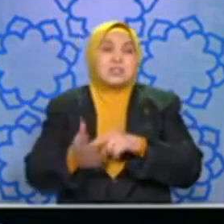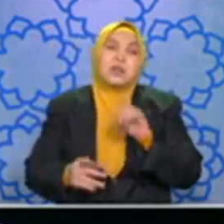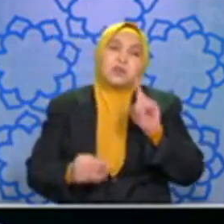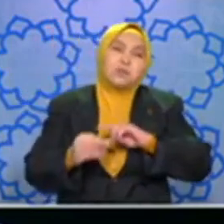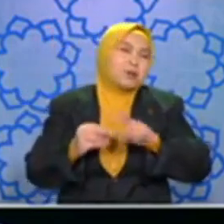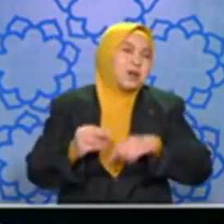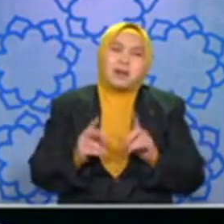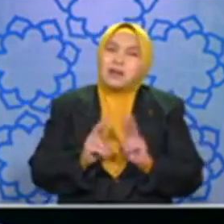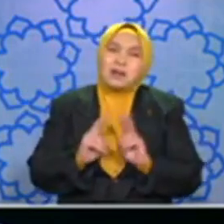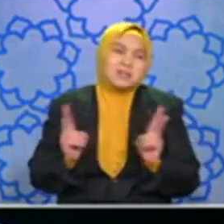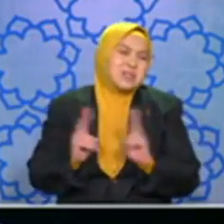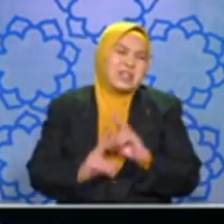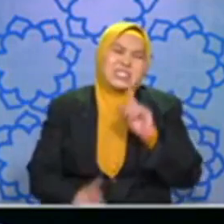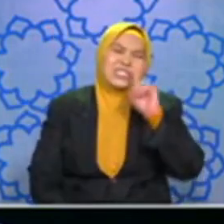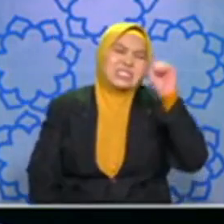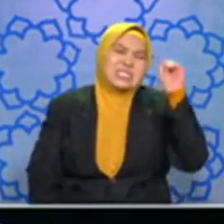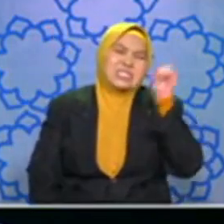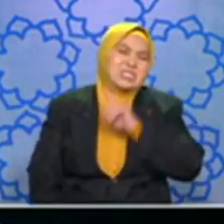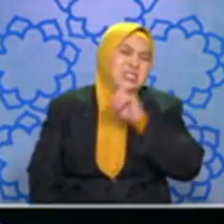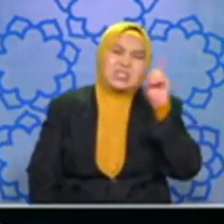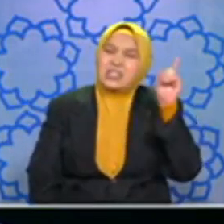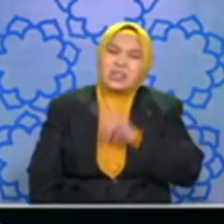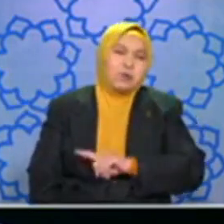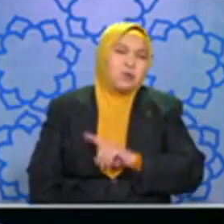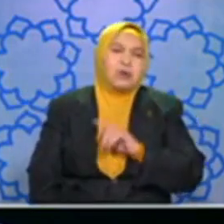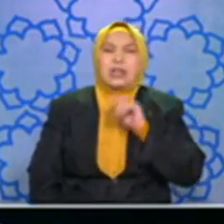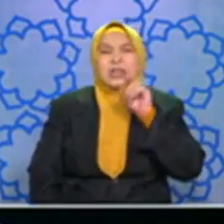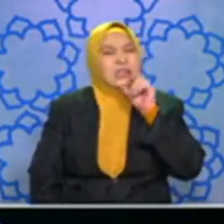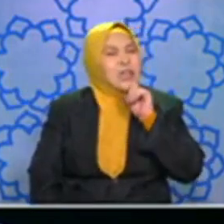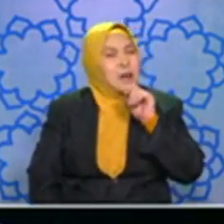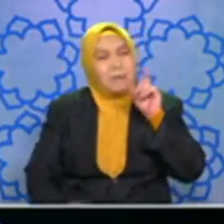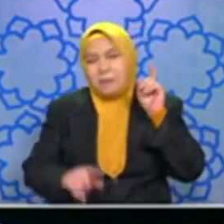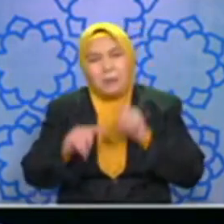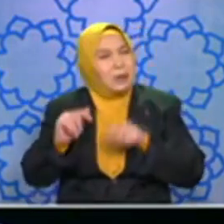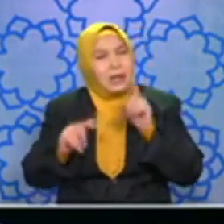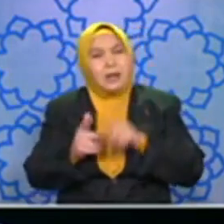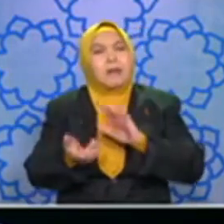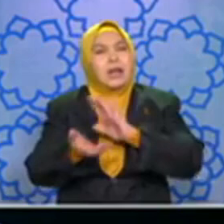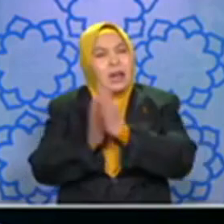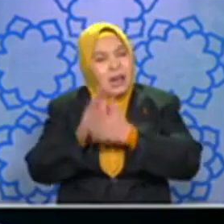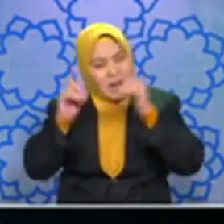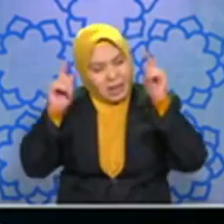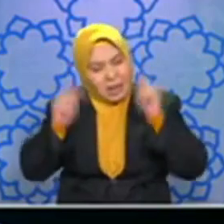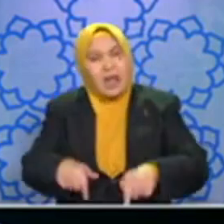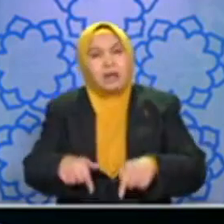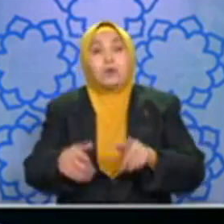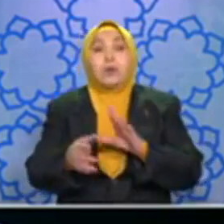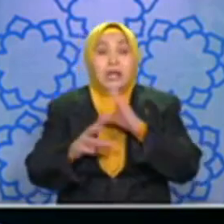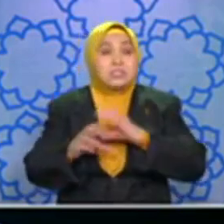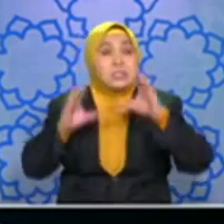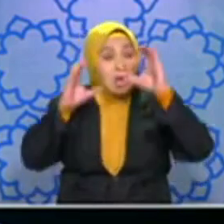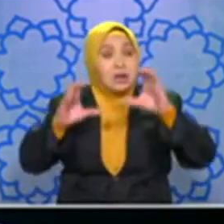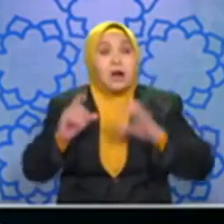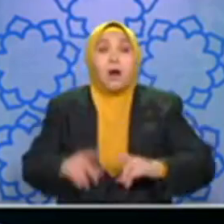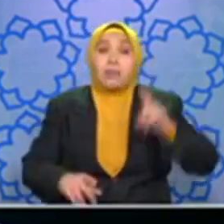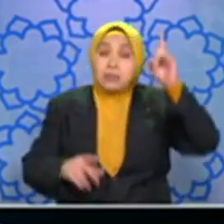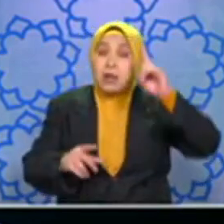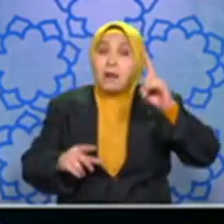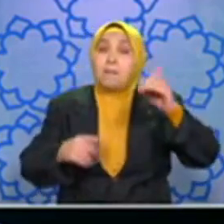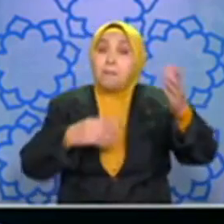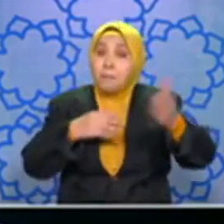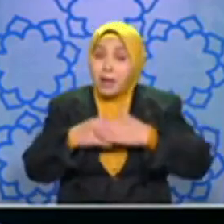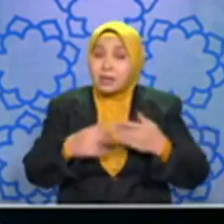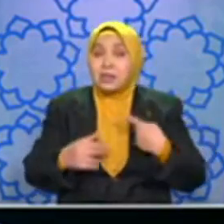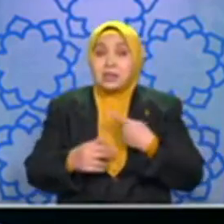yang amat dahsyat, sepatutnya tidak berlaku. Dan cara Allah membawakan kita kembali kepada